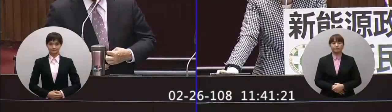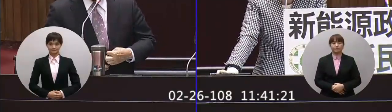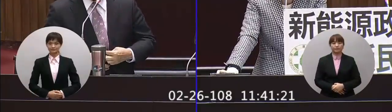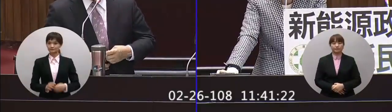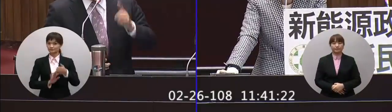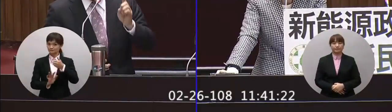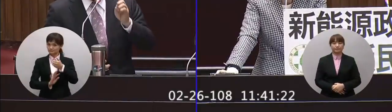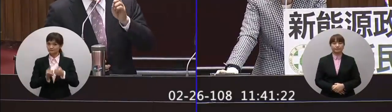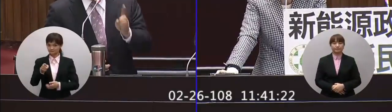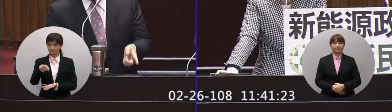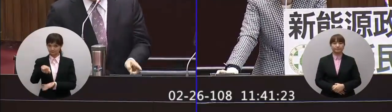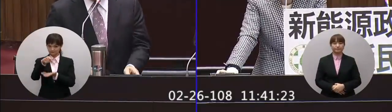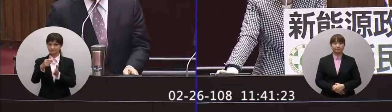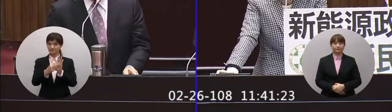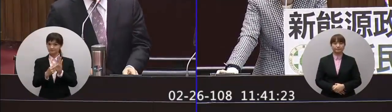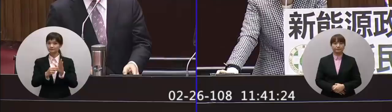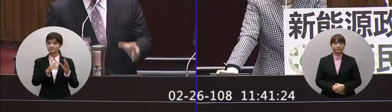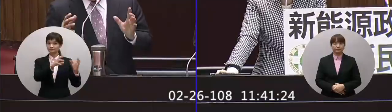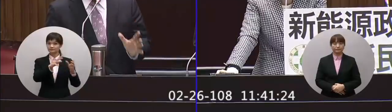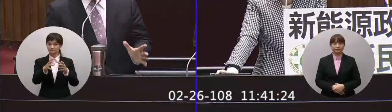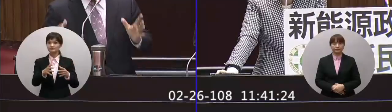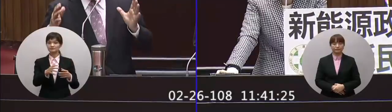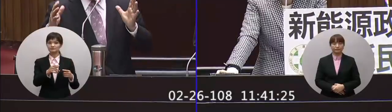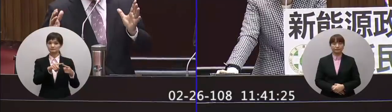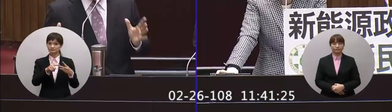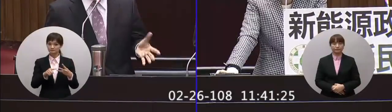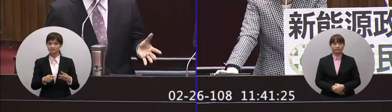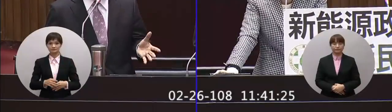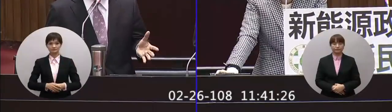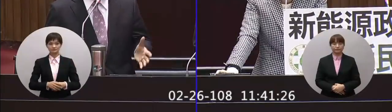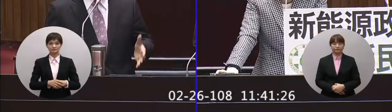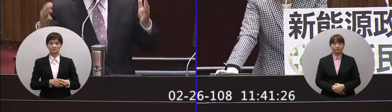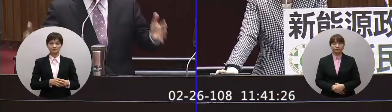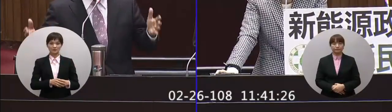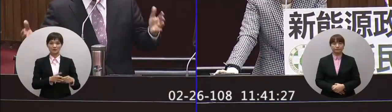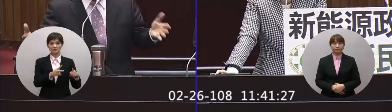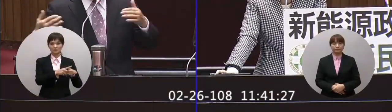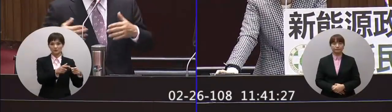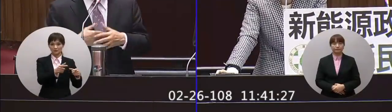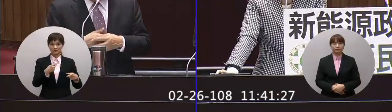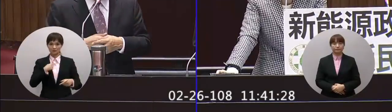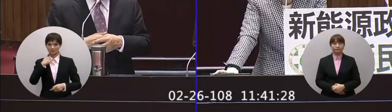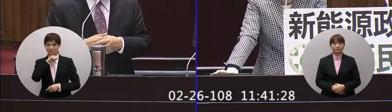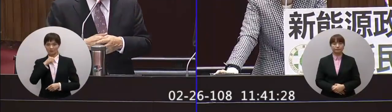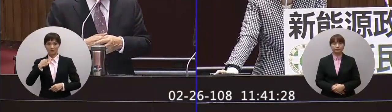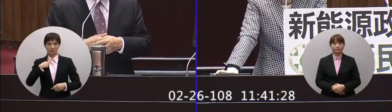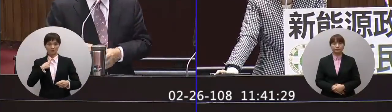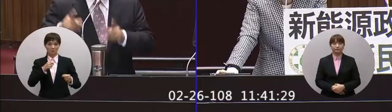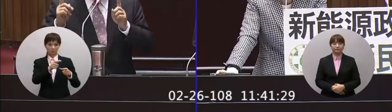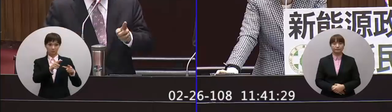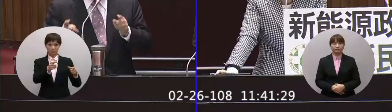委员，你刚才举的那几个国家，小的是台湾的十倍大，大的是台湾的百倍